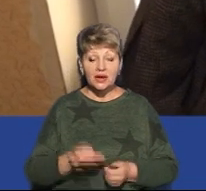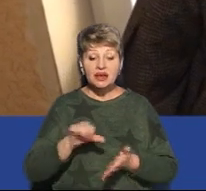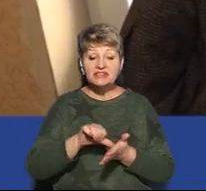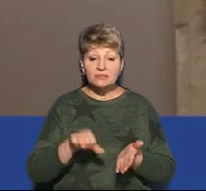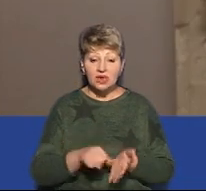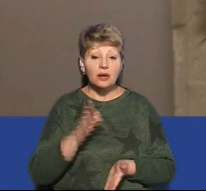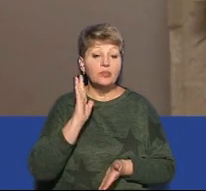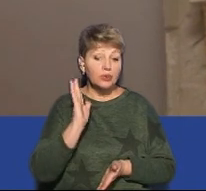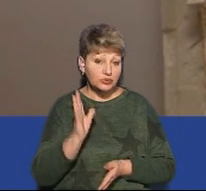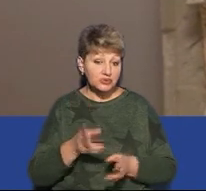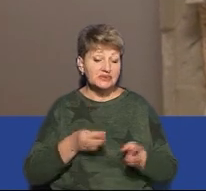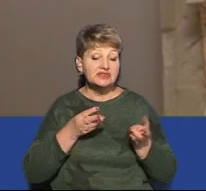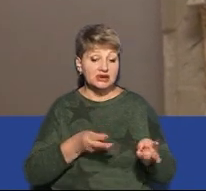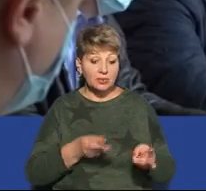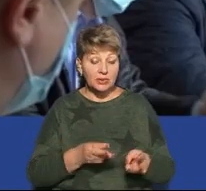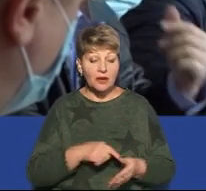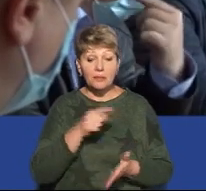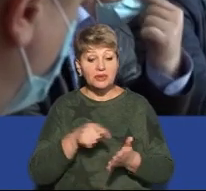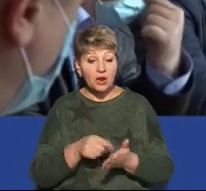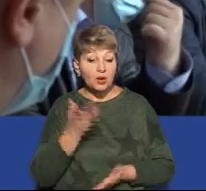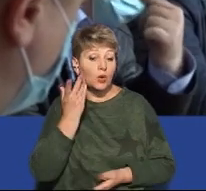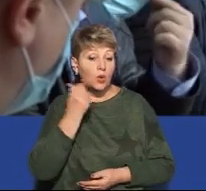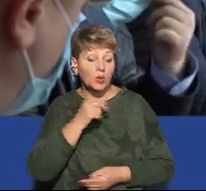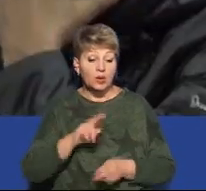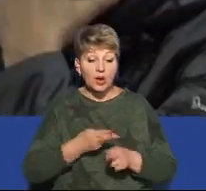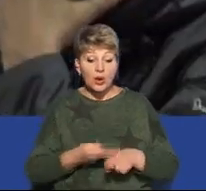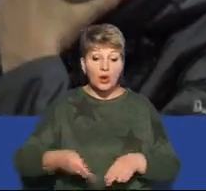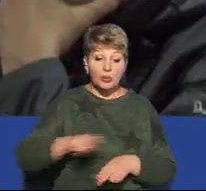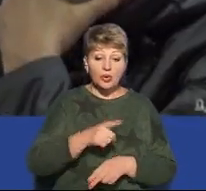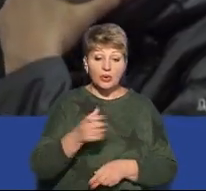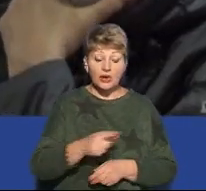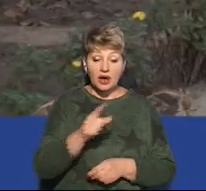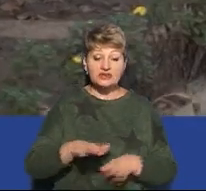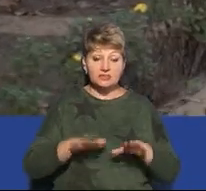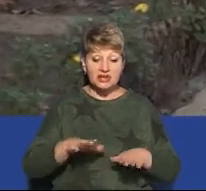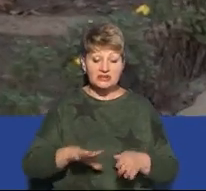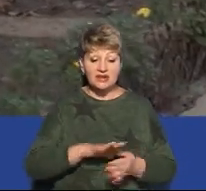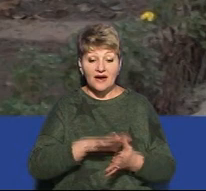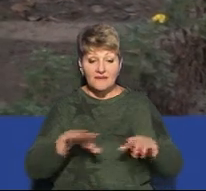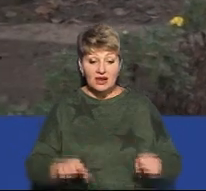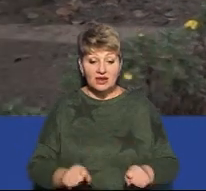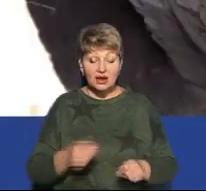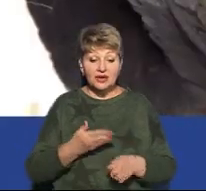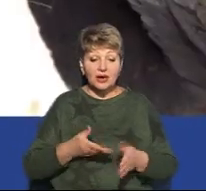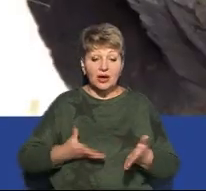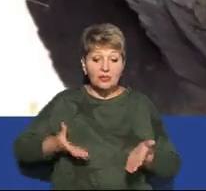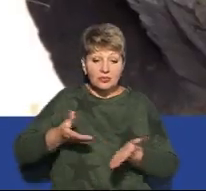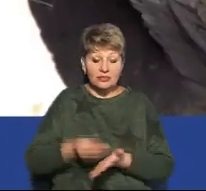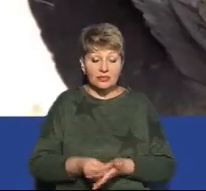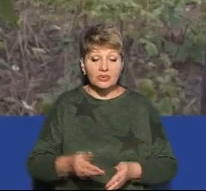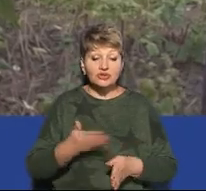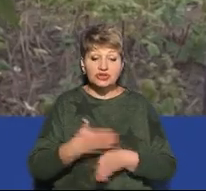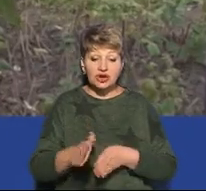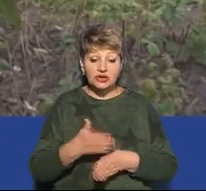Сміляни будуть з теплом, питання лише коли. Бордзагаз міська влада погасить частково. Що ще заважає розпочати опалювальний сезон у